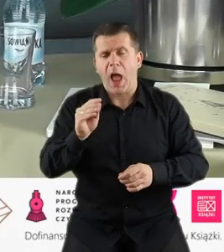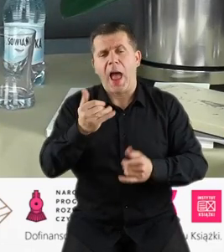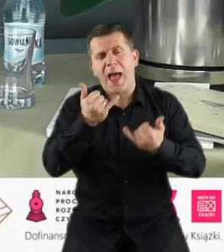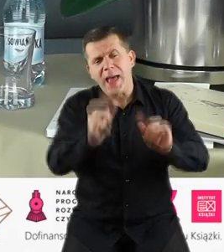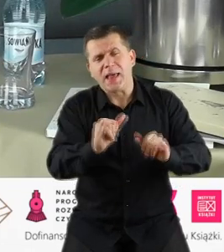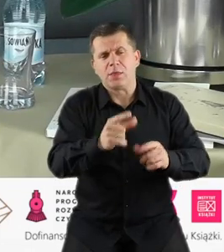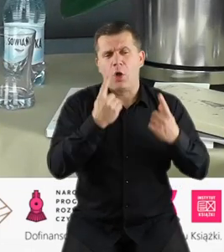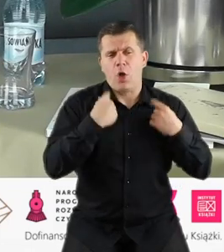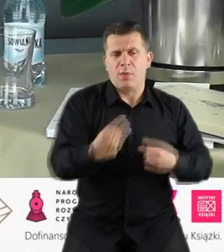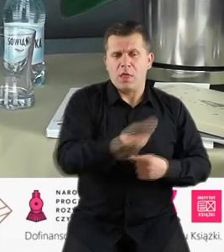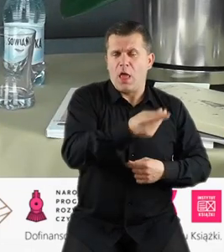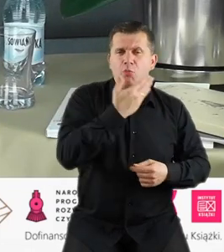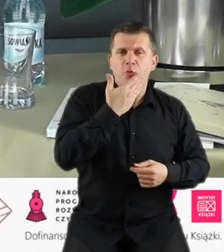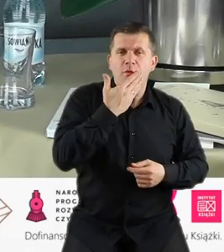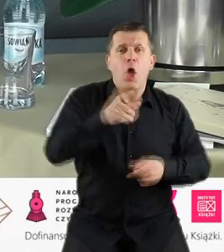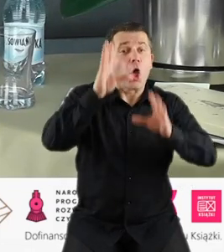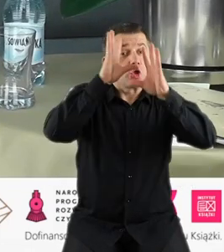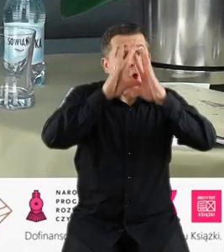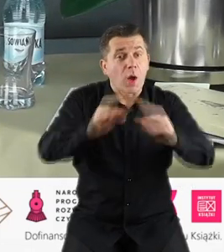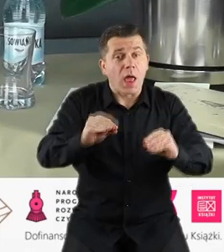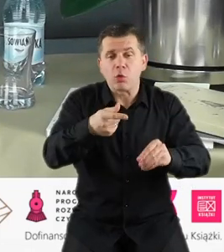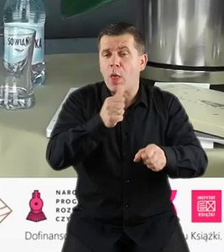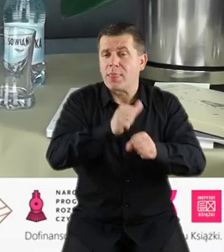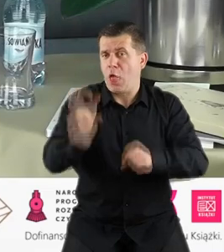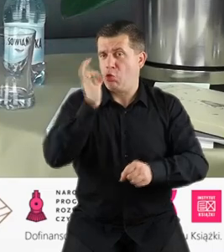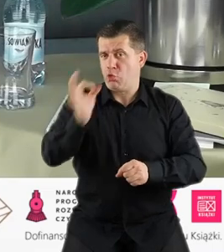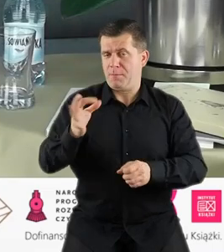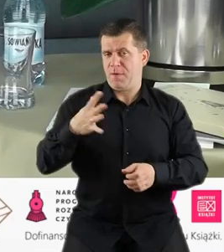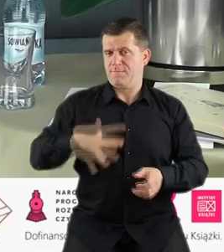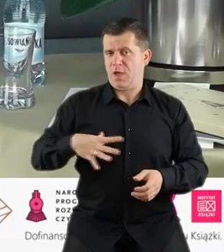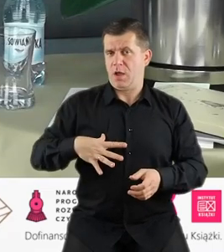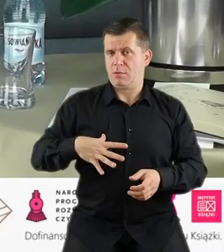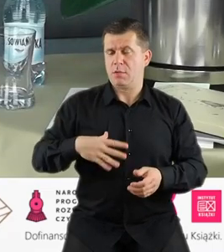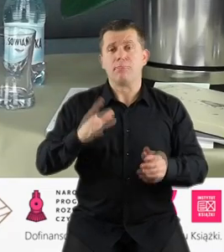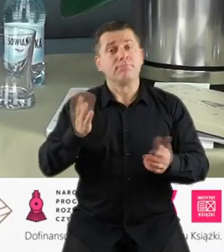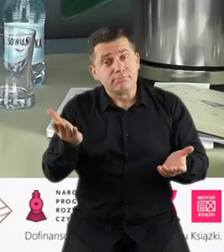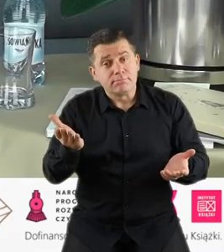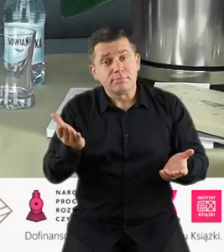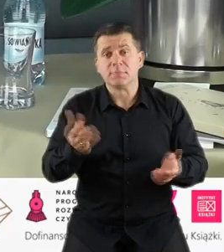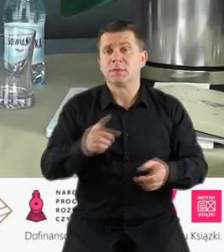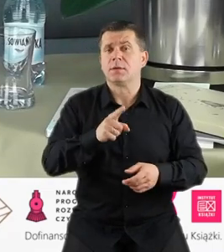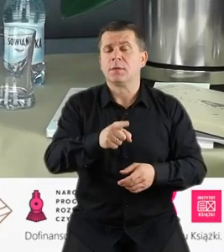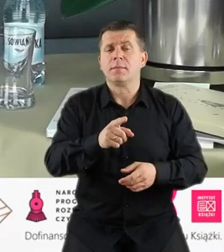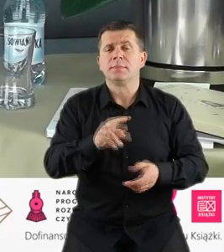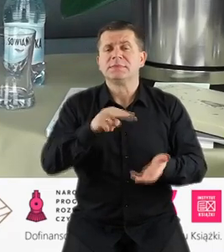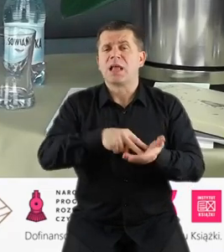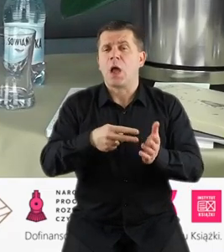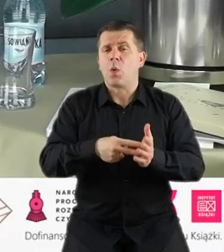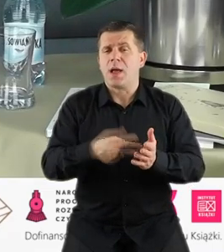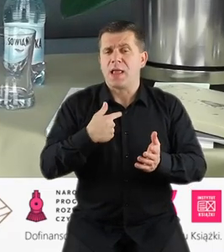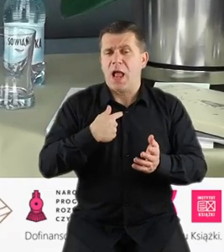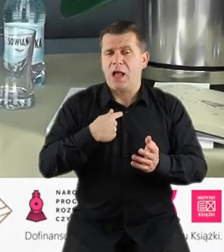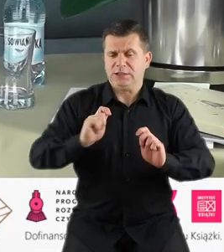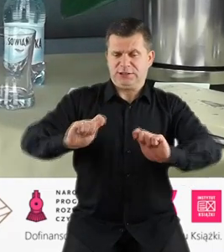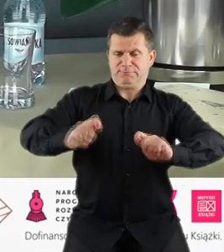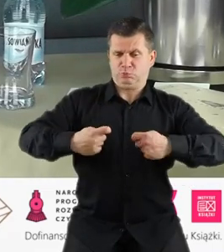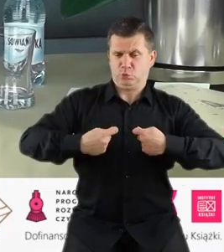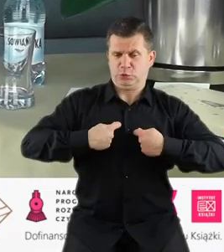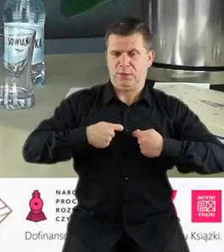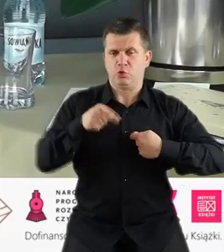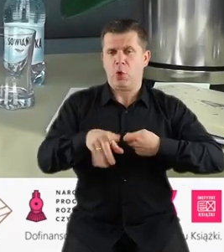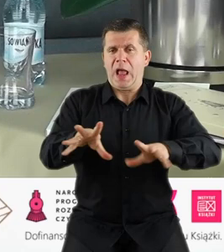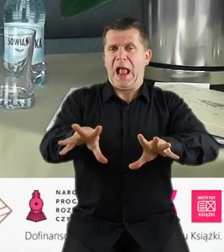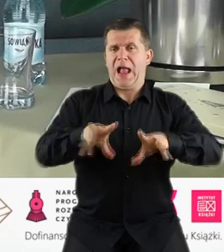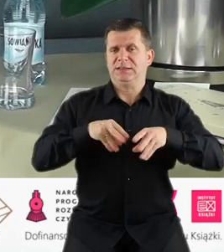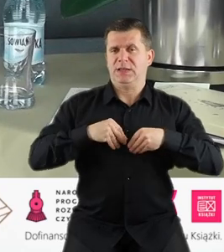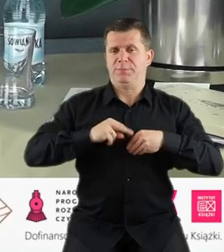mówi, tolerancja to nie jest dobra wartość, ponieważ zakłada, że zmuszamy się do